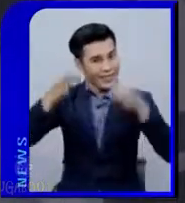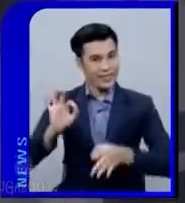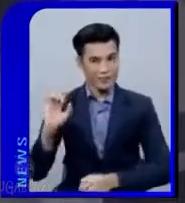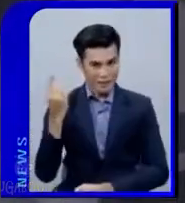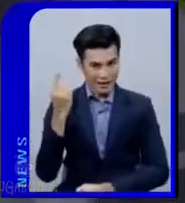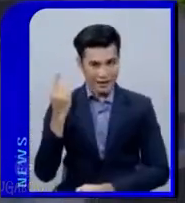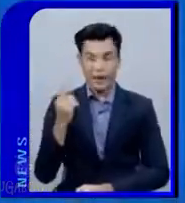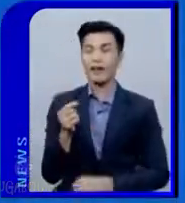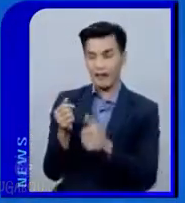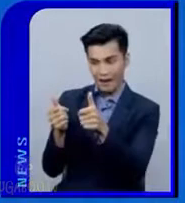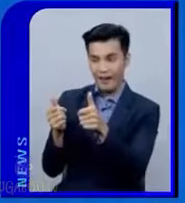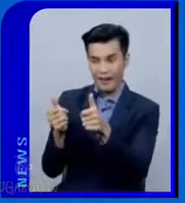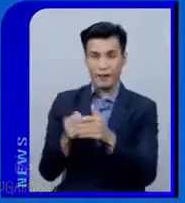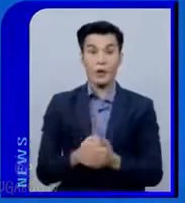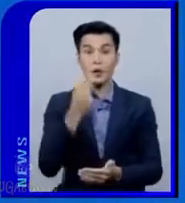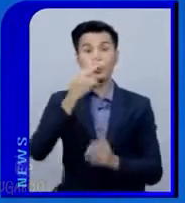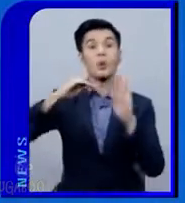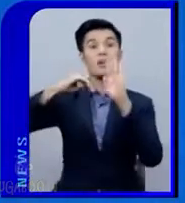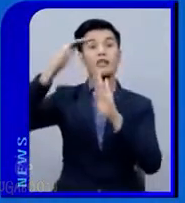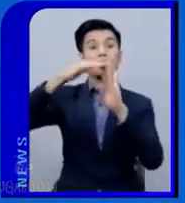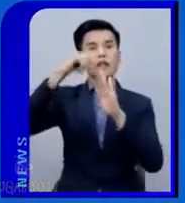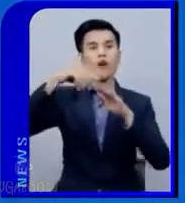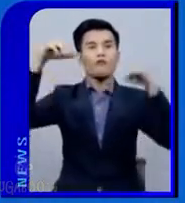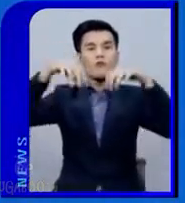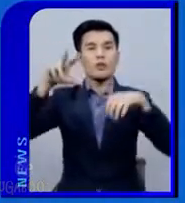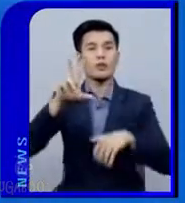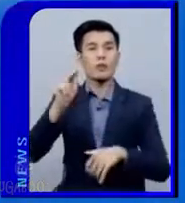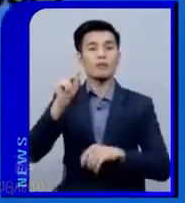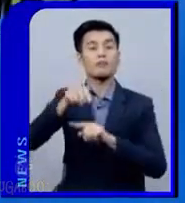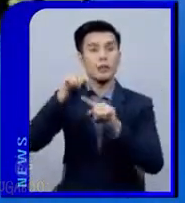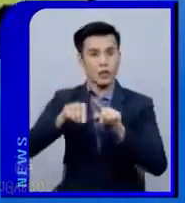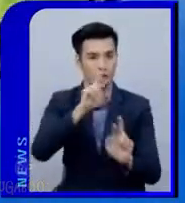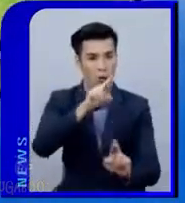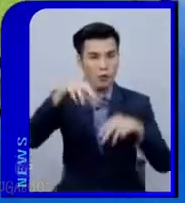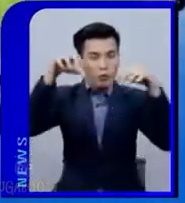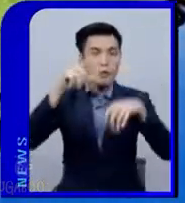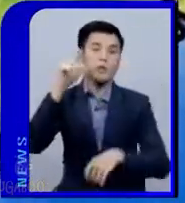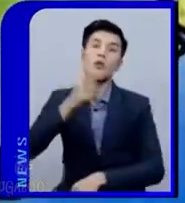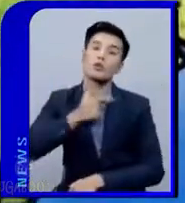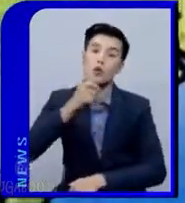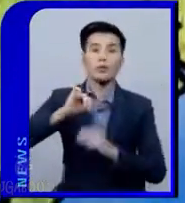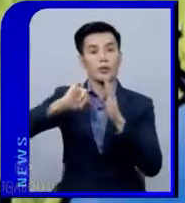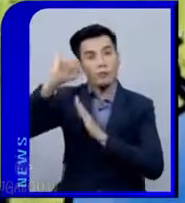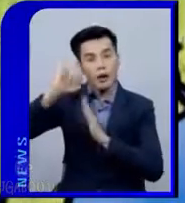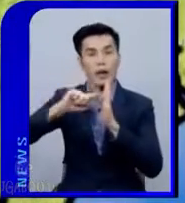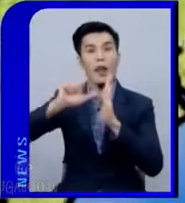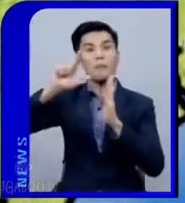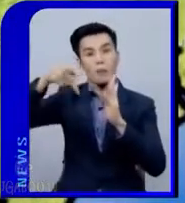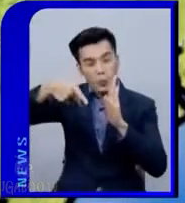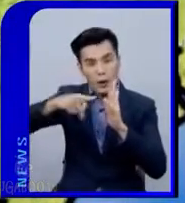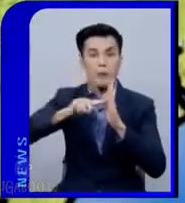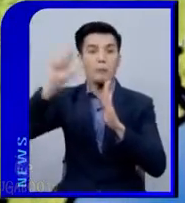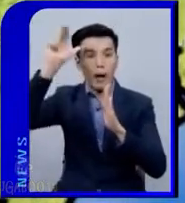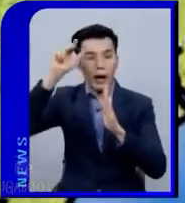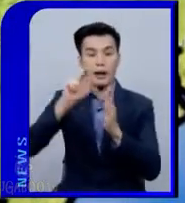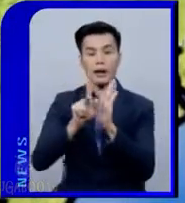ครับ ไปดูภาคเหนือก่อนเลยค่ะมีฝน 30% ของพื้นที่ต้องระวังฝนตกที่แม่ฮ่องสอนเชียงใหม่ลำพูนลำปางกำแพงเพชร